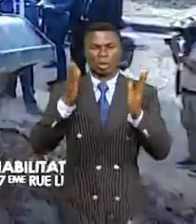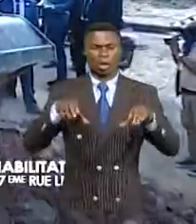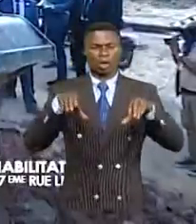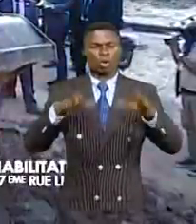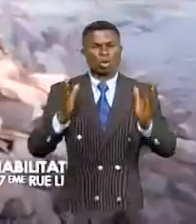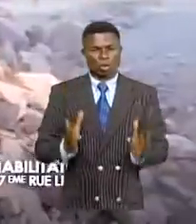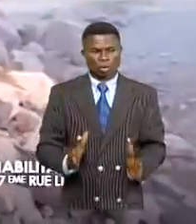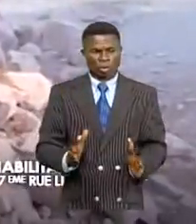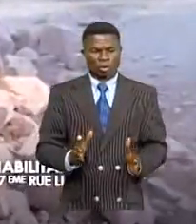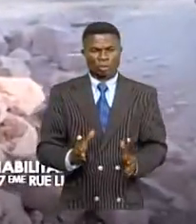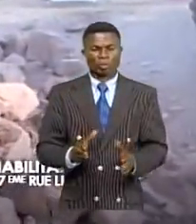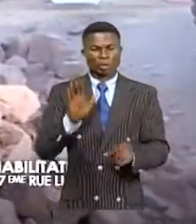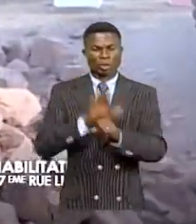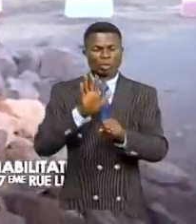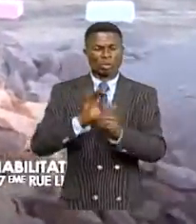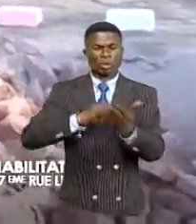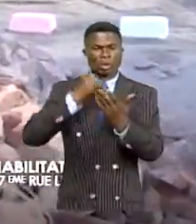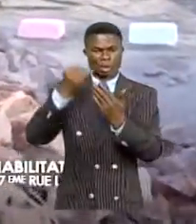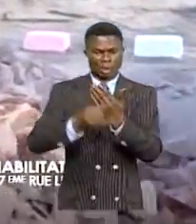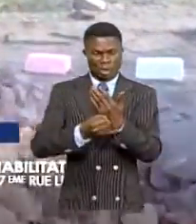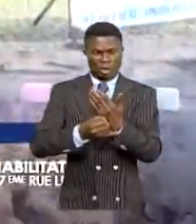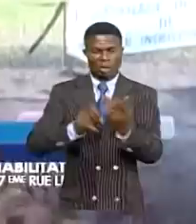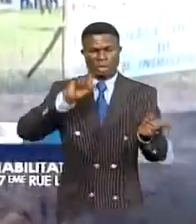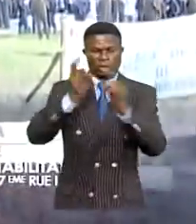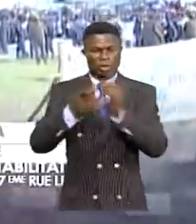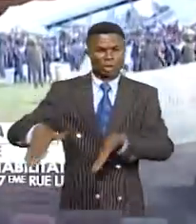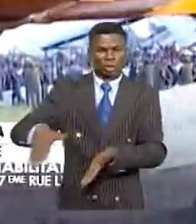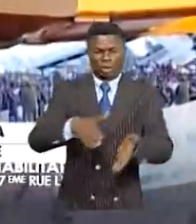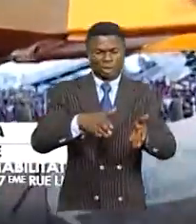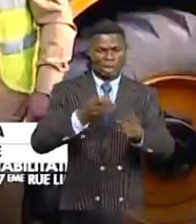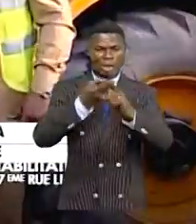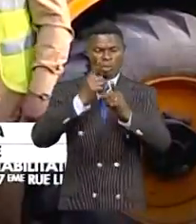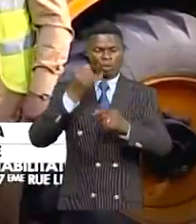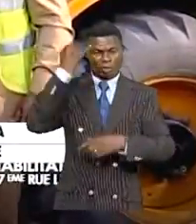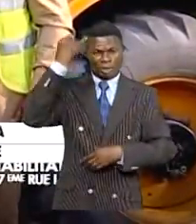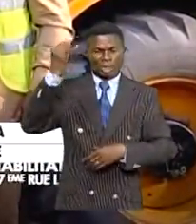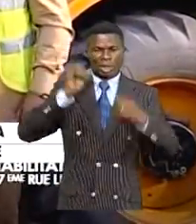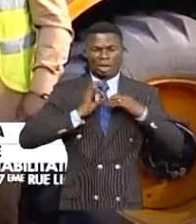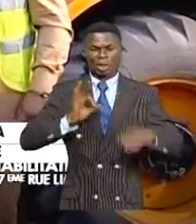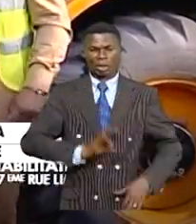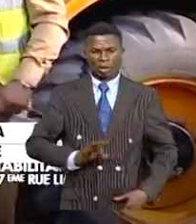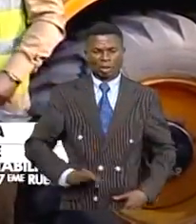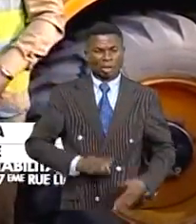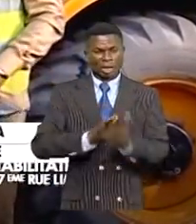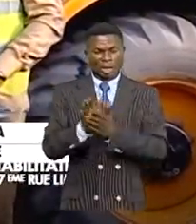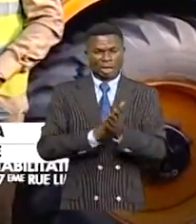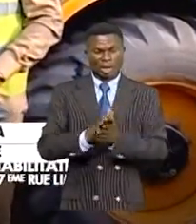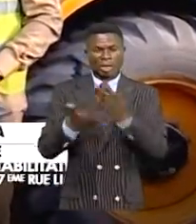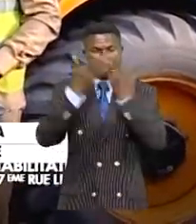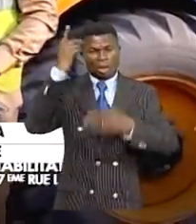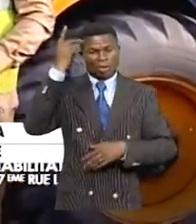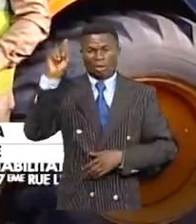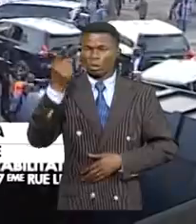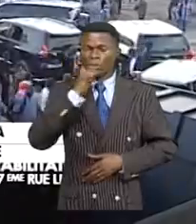congolais. Rappelons que ces différents projets de modernisation de voirie, initiés par le chef de l'État, ne concernent pas seulement la ville de